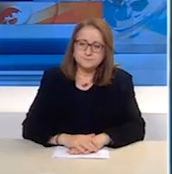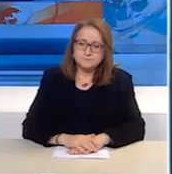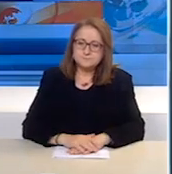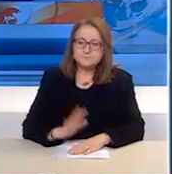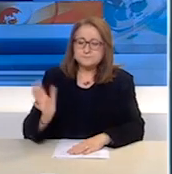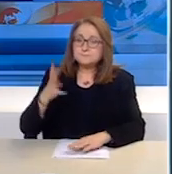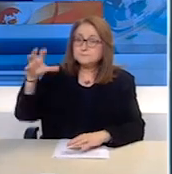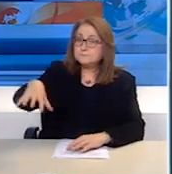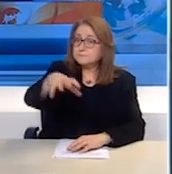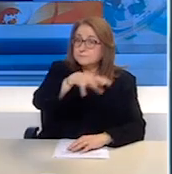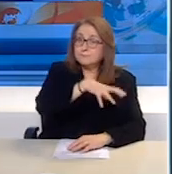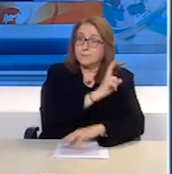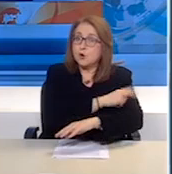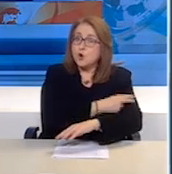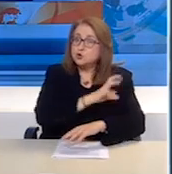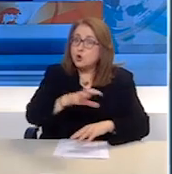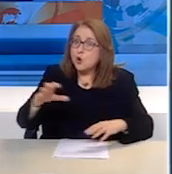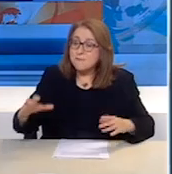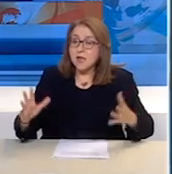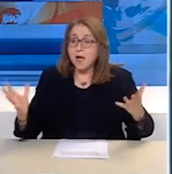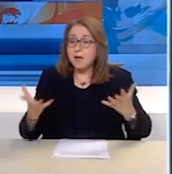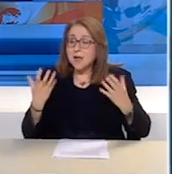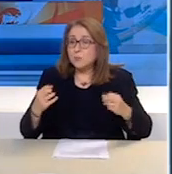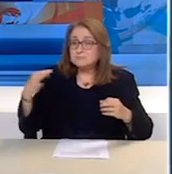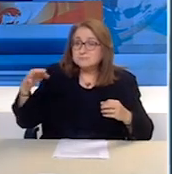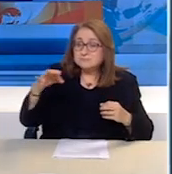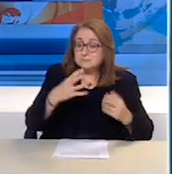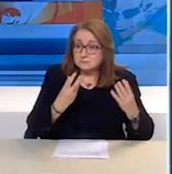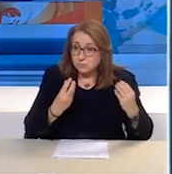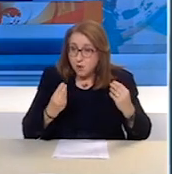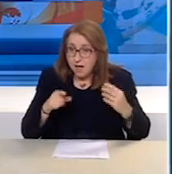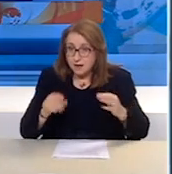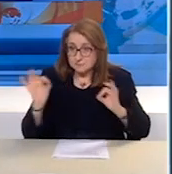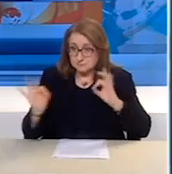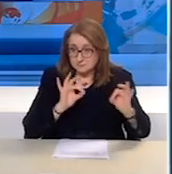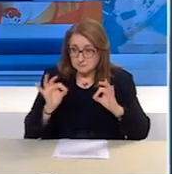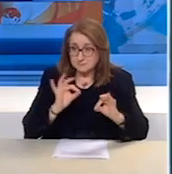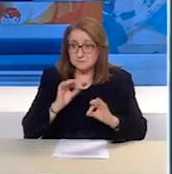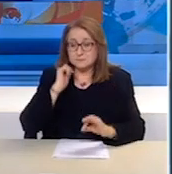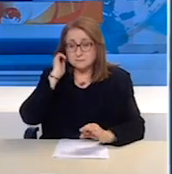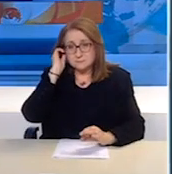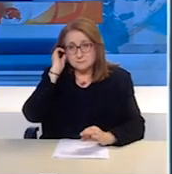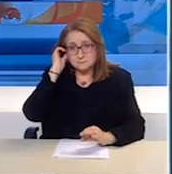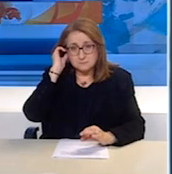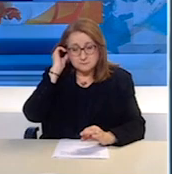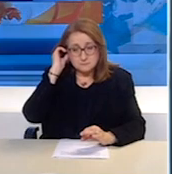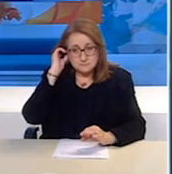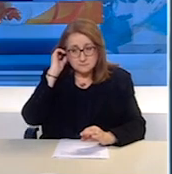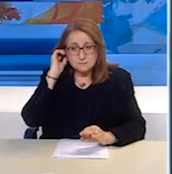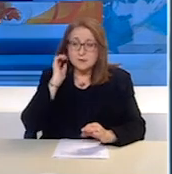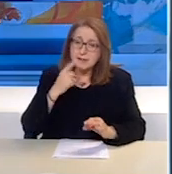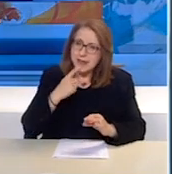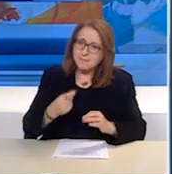έχουν μεγαλύτερη ευαισθησία όσον αφορά τη μετάδοση και είμαστε πιο αυστηροί στο θέμα των 14